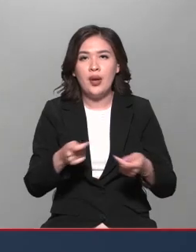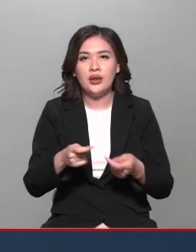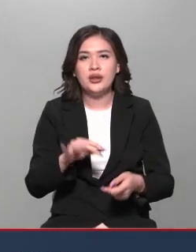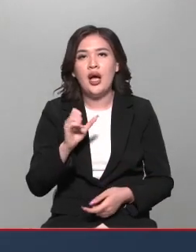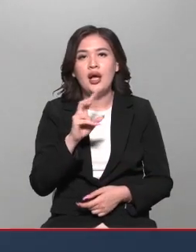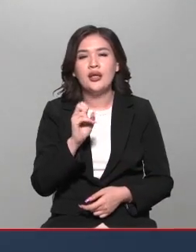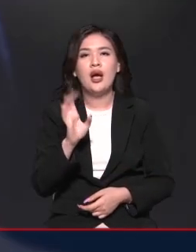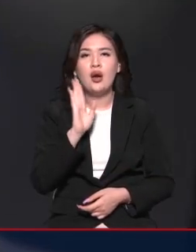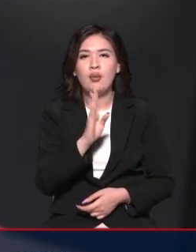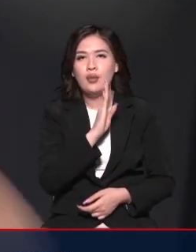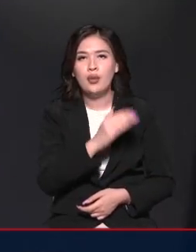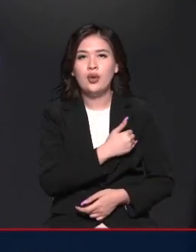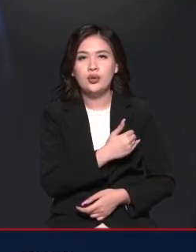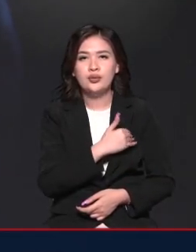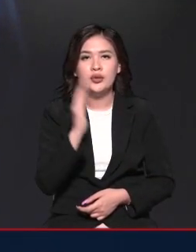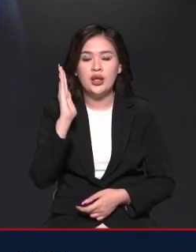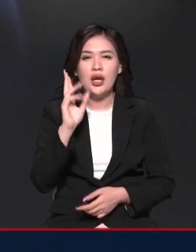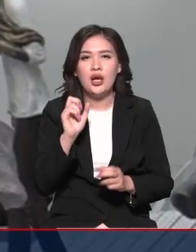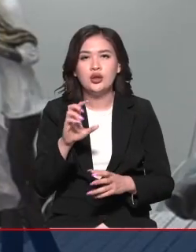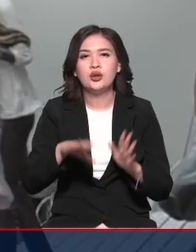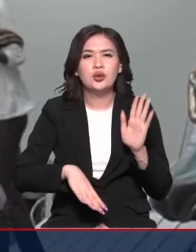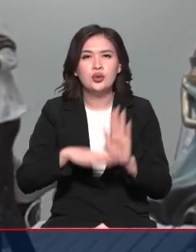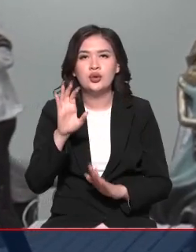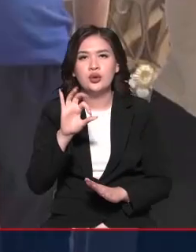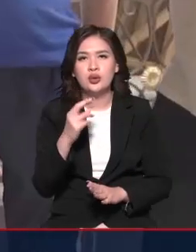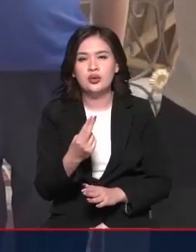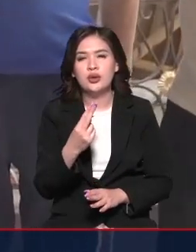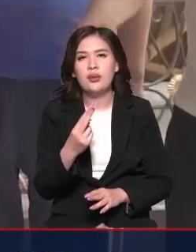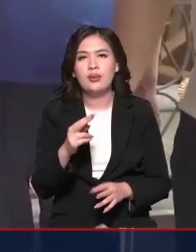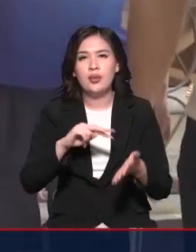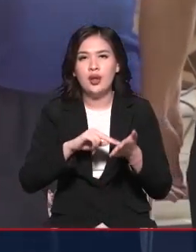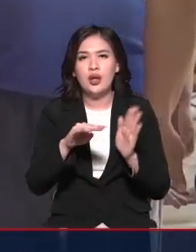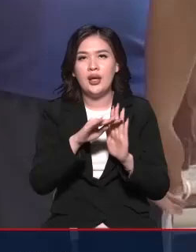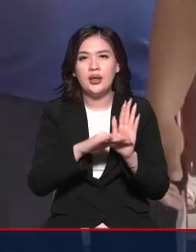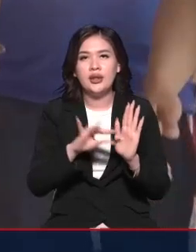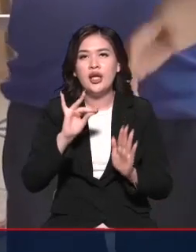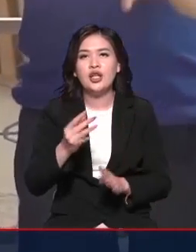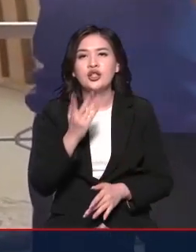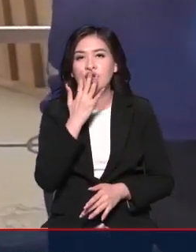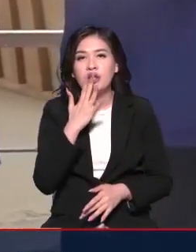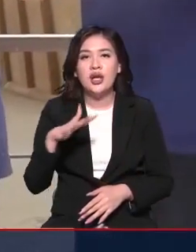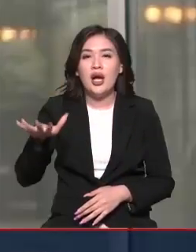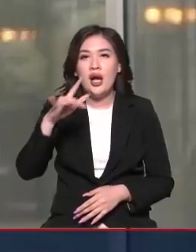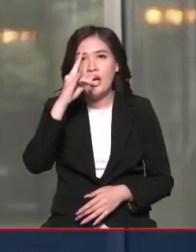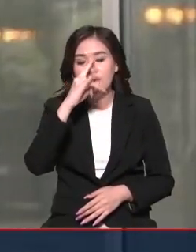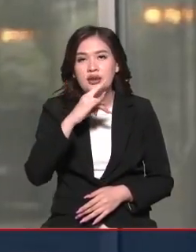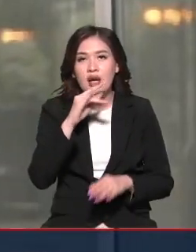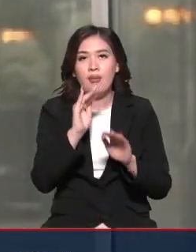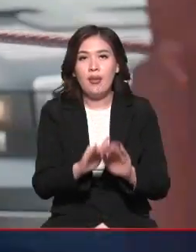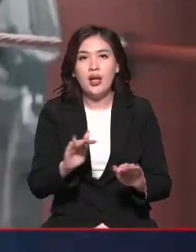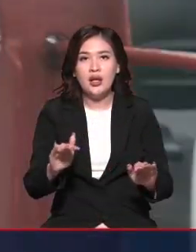болгом еле Да номинирована как лучший социальный проект а полюбившийся всем казахстанцам проект титель Дега казах